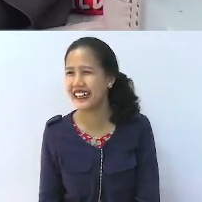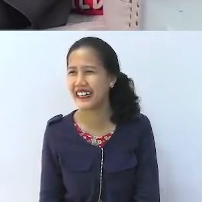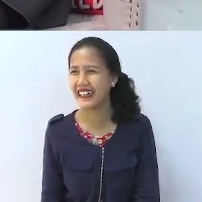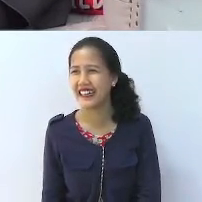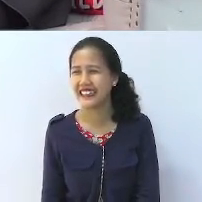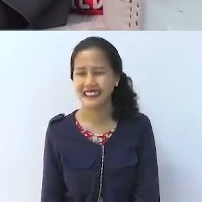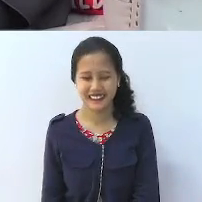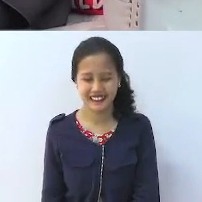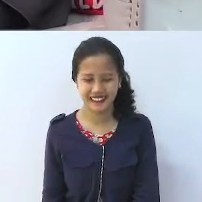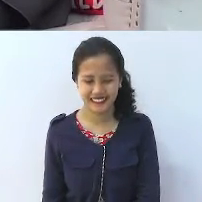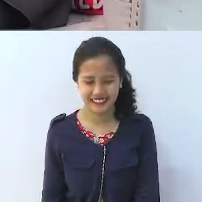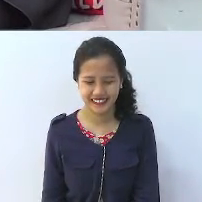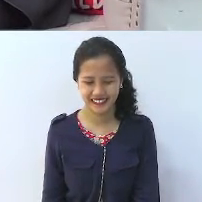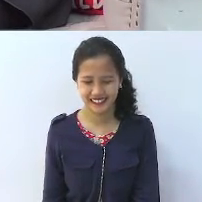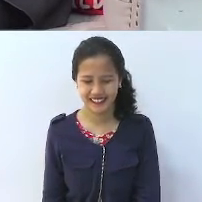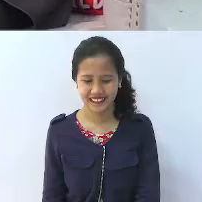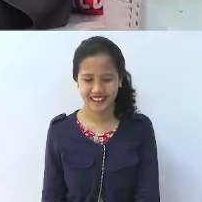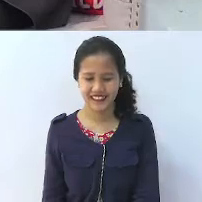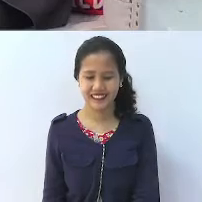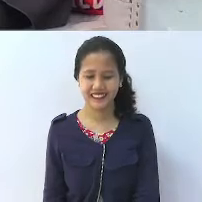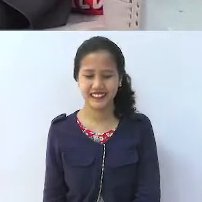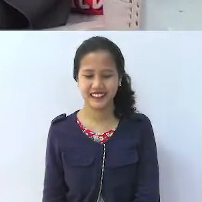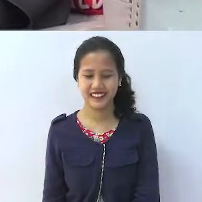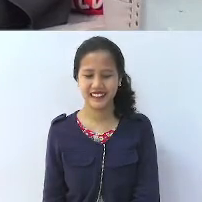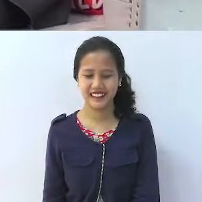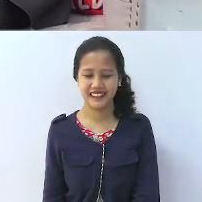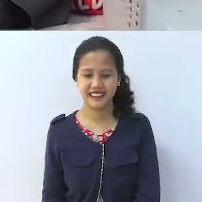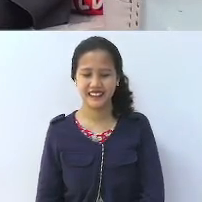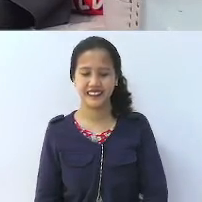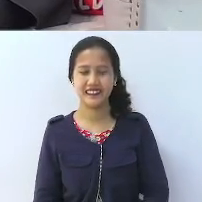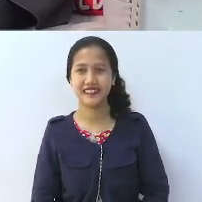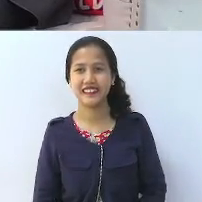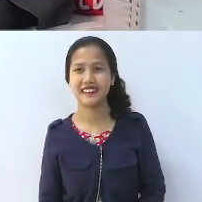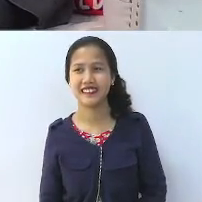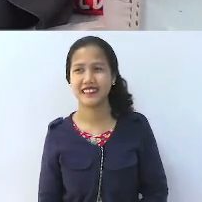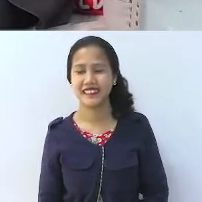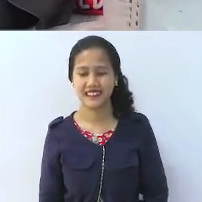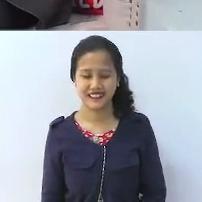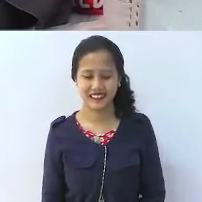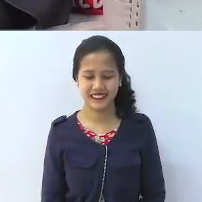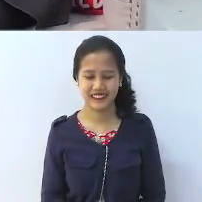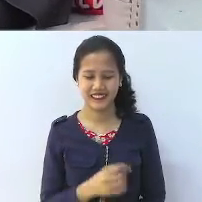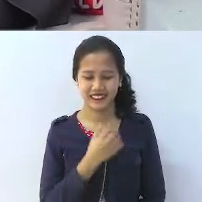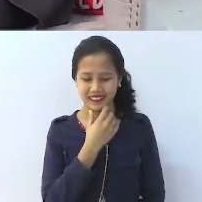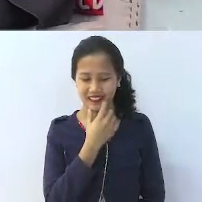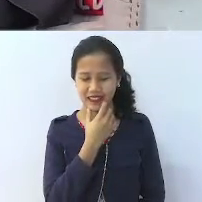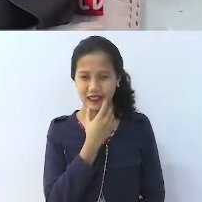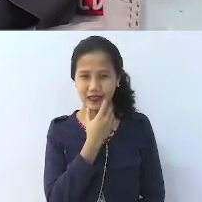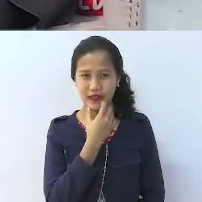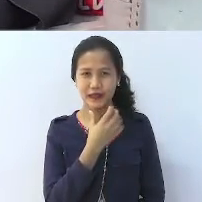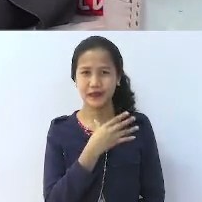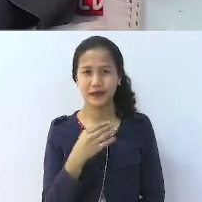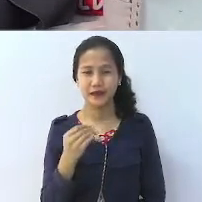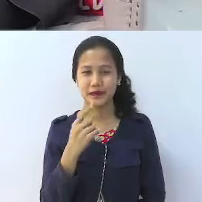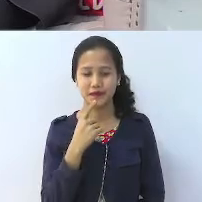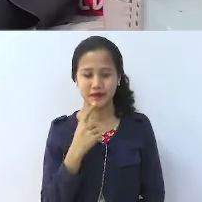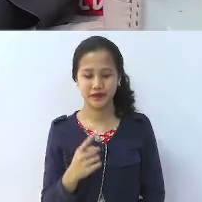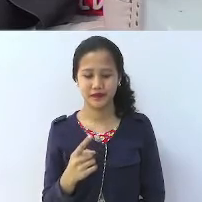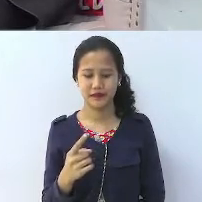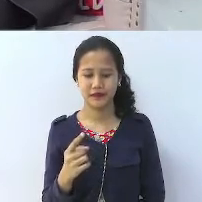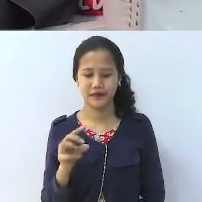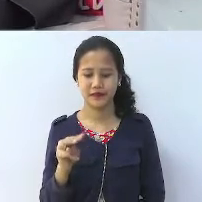Oh. Sino ang ano muse ng SBO? Wala tayong muse. Walang muse? Hindi po nag-yong muse. Wala pong muse